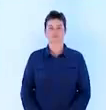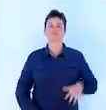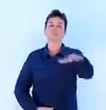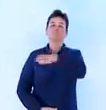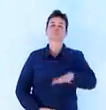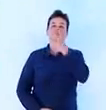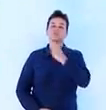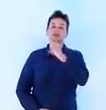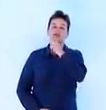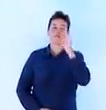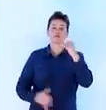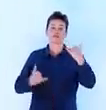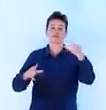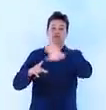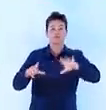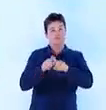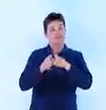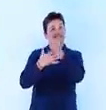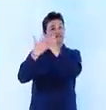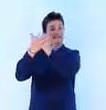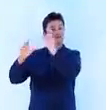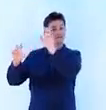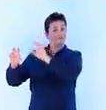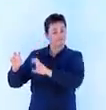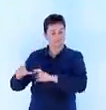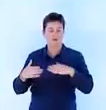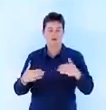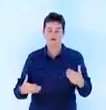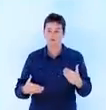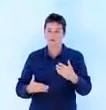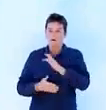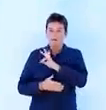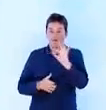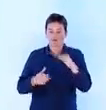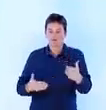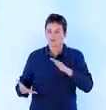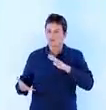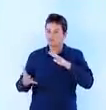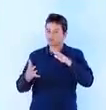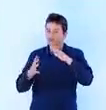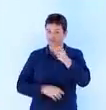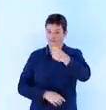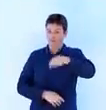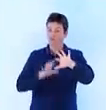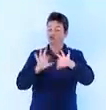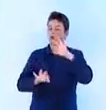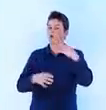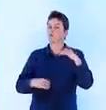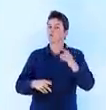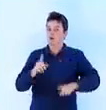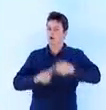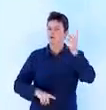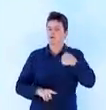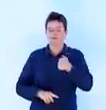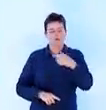Mes chers compatriotes de métropole et d'outre-mer, la France est à un tournant de son histoire. Votre choix sera d'une grande importance. Je crois en